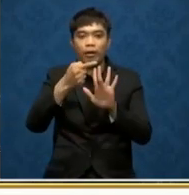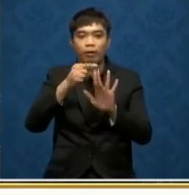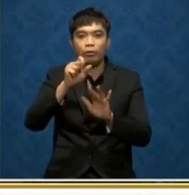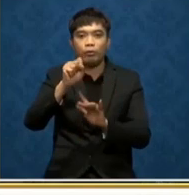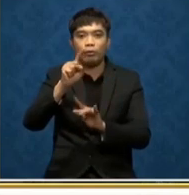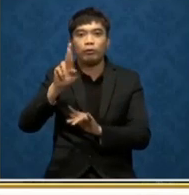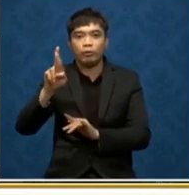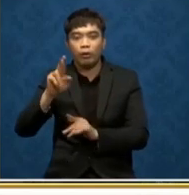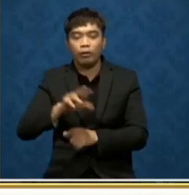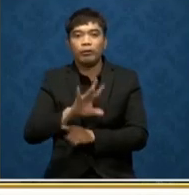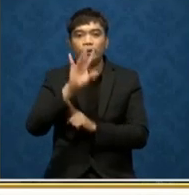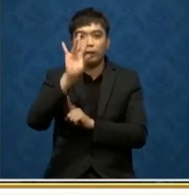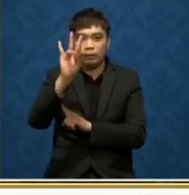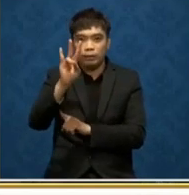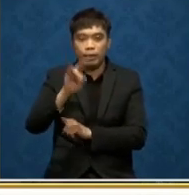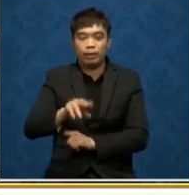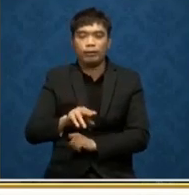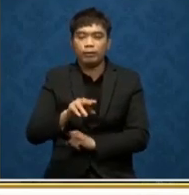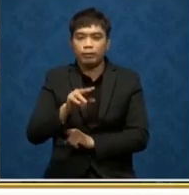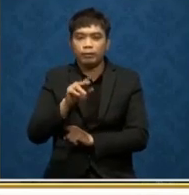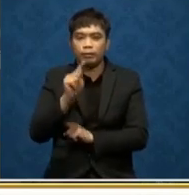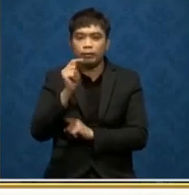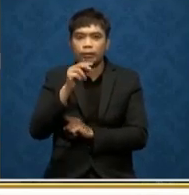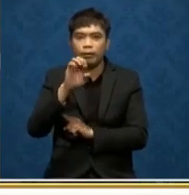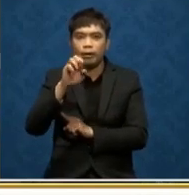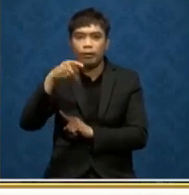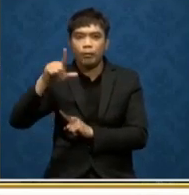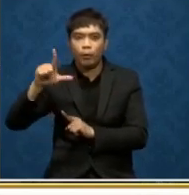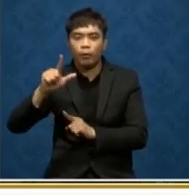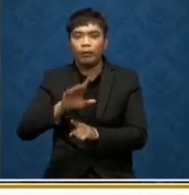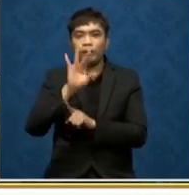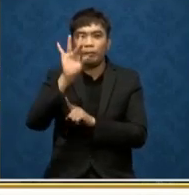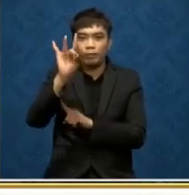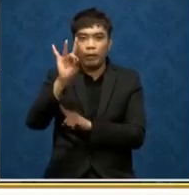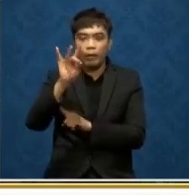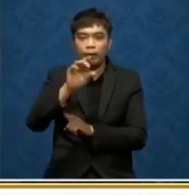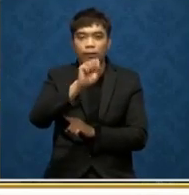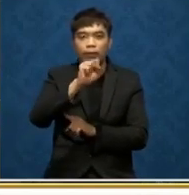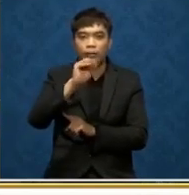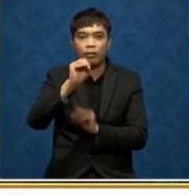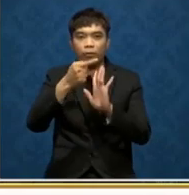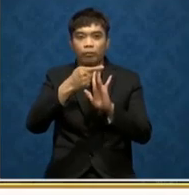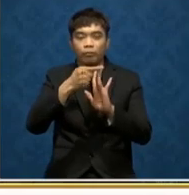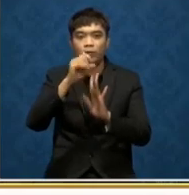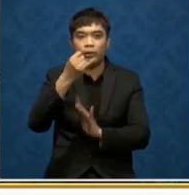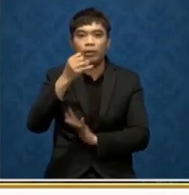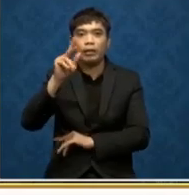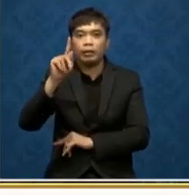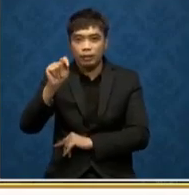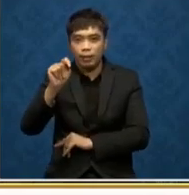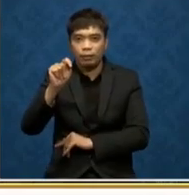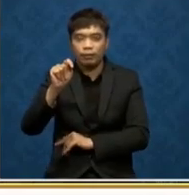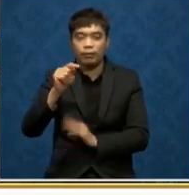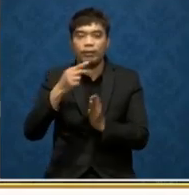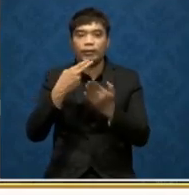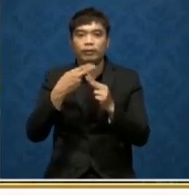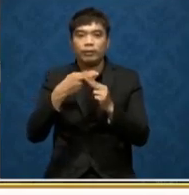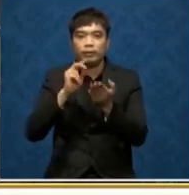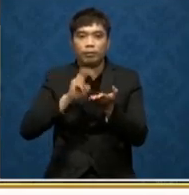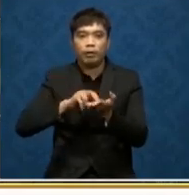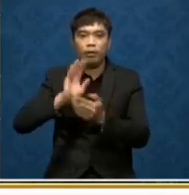าด 7. นายธินพลศรีทะเรศ 8. นายสมเจตแสงเจริญรัตน์ครับขอผู้รับรองด้วยครับ